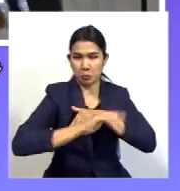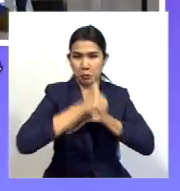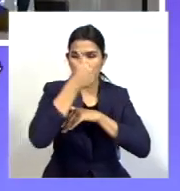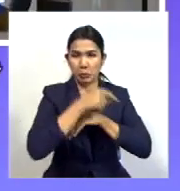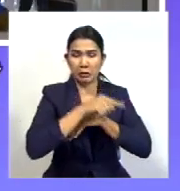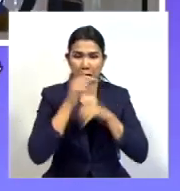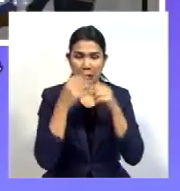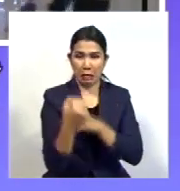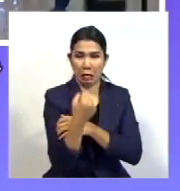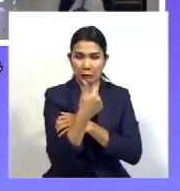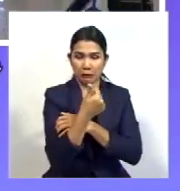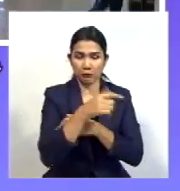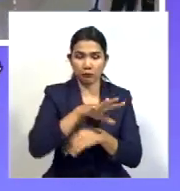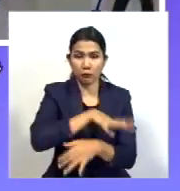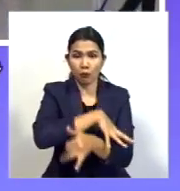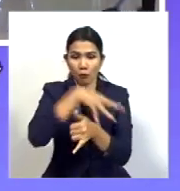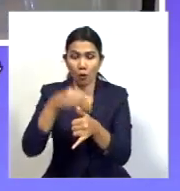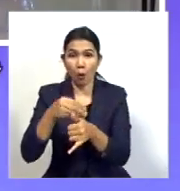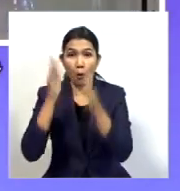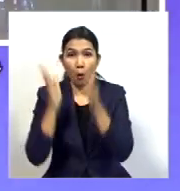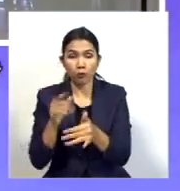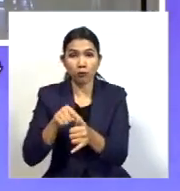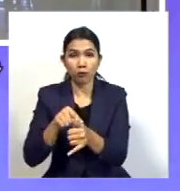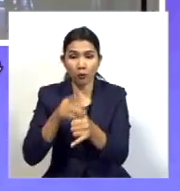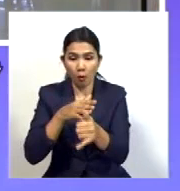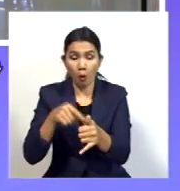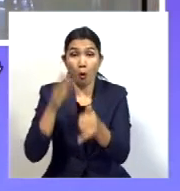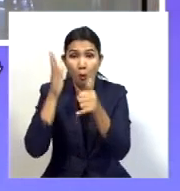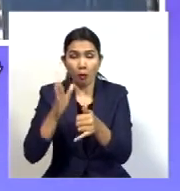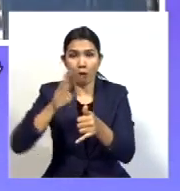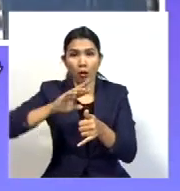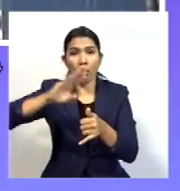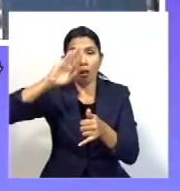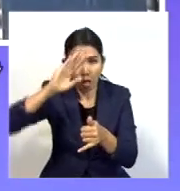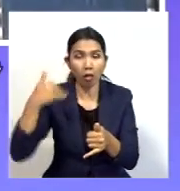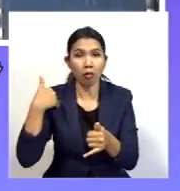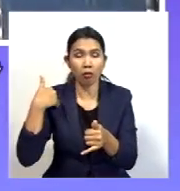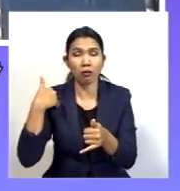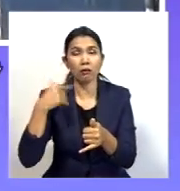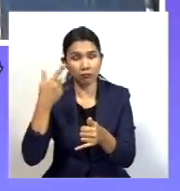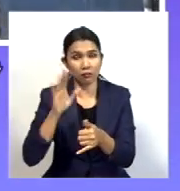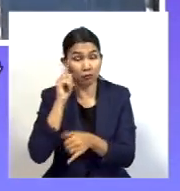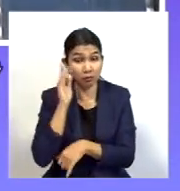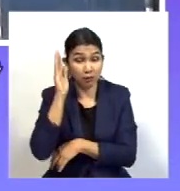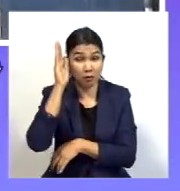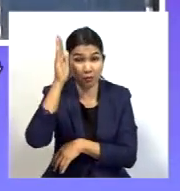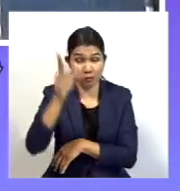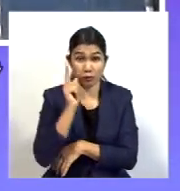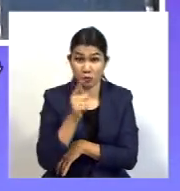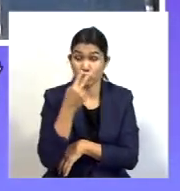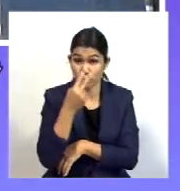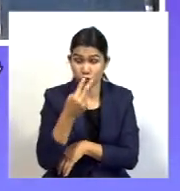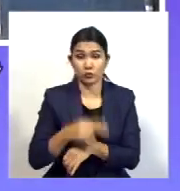คนแล้วก็ทำให้เกิดอาการและก็เกิดอาการรุนแรงได้เช่นกันเพราะฉะนั้นในอันดับต่อไปก็คือต้องดูว่